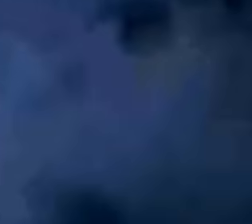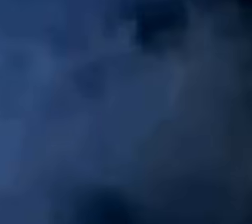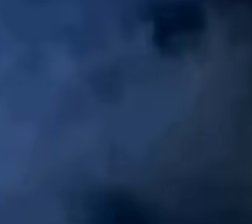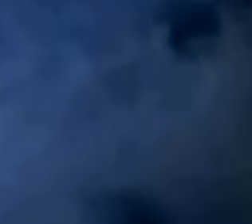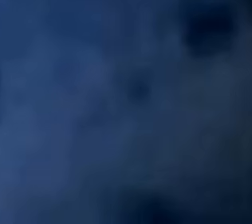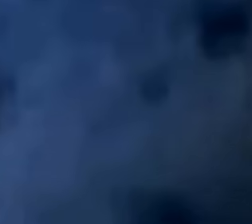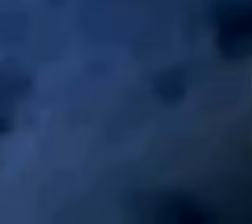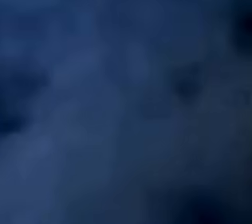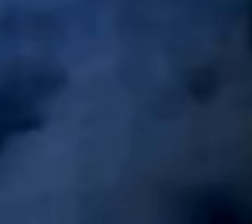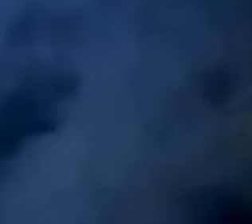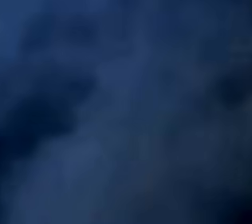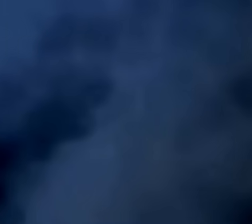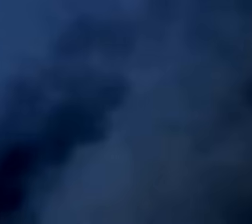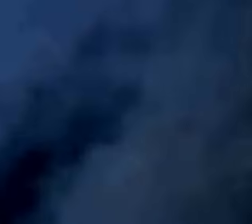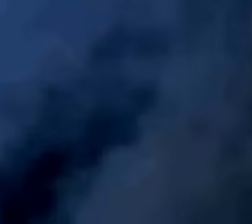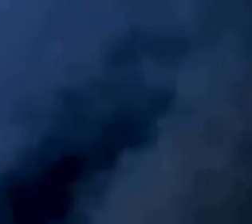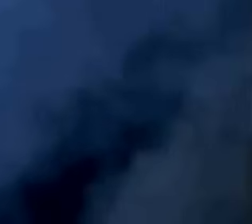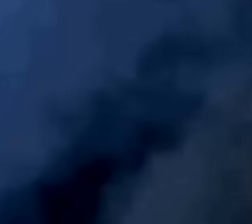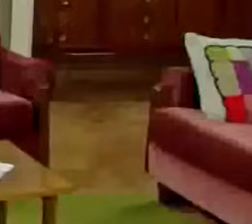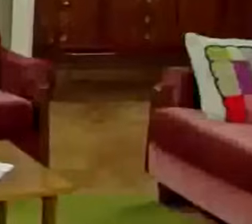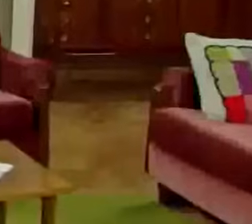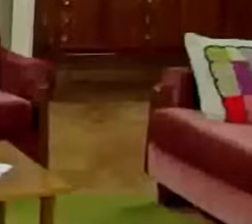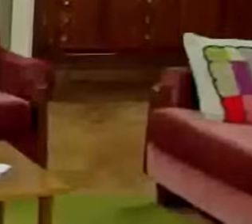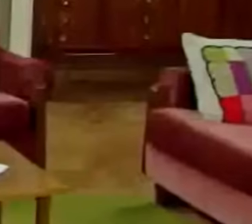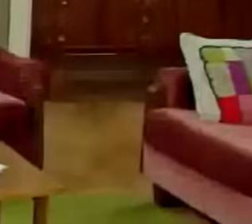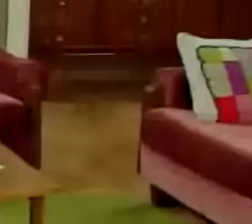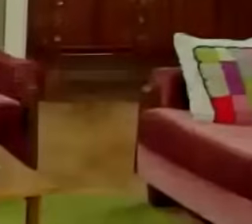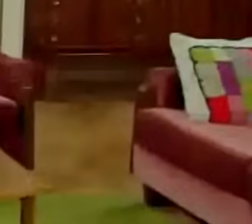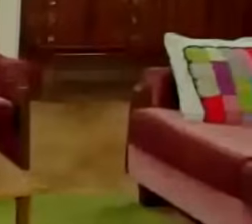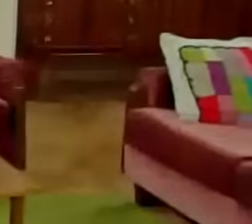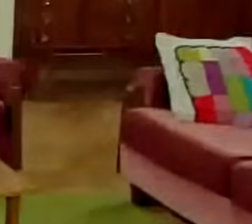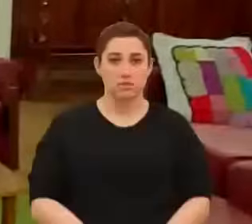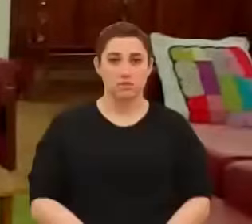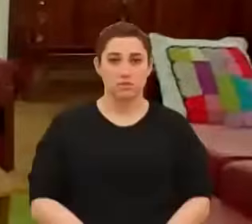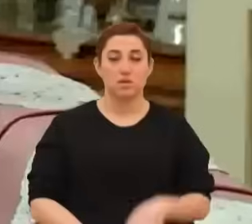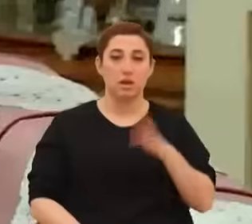Akşam vakti. Gökyüzünde dolunay. Çağatay elinde mizah dergisiyle eve girdi.